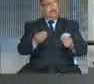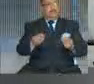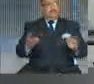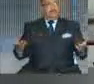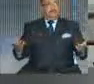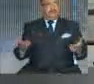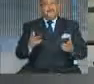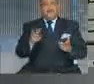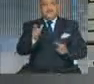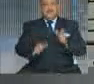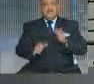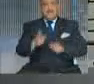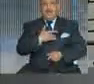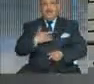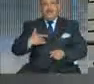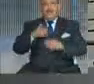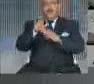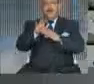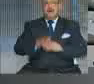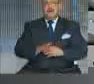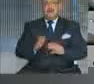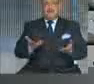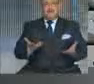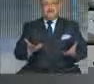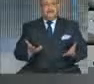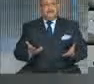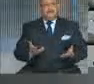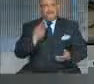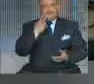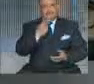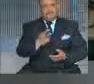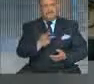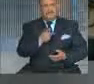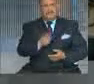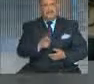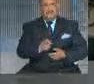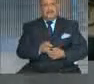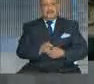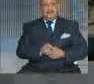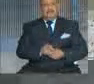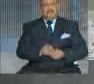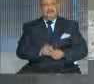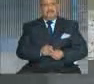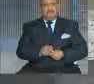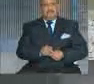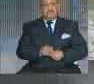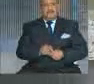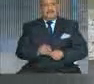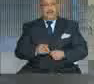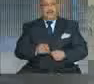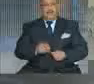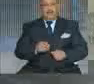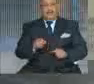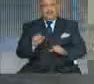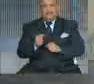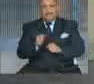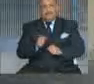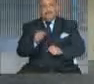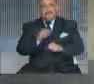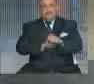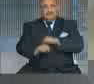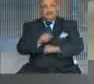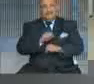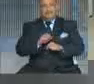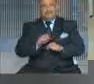القيروان، بل المشهد وتكرر بعدد من المستشفيات سيما بالمناطق الداخلية، ما يتطلب إعادة النظر